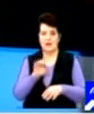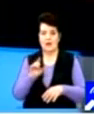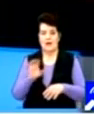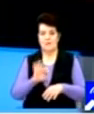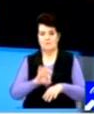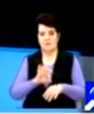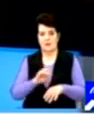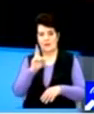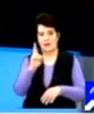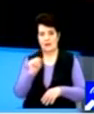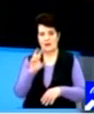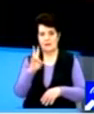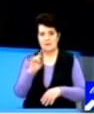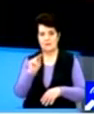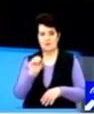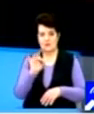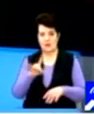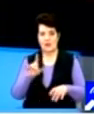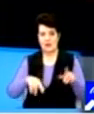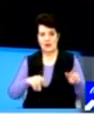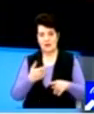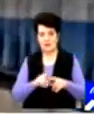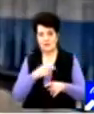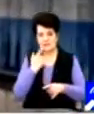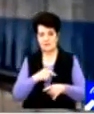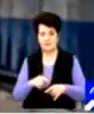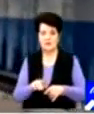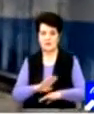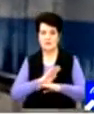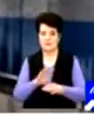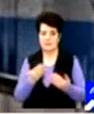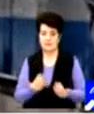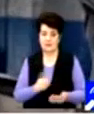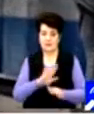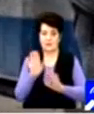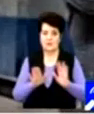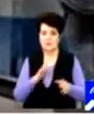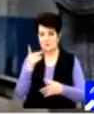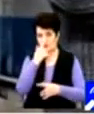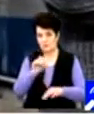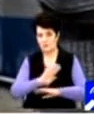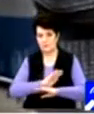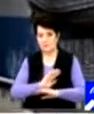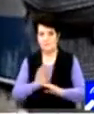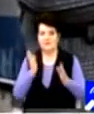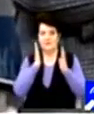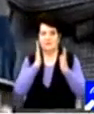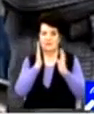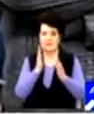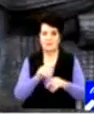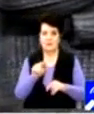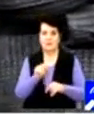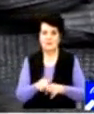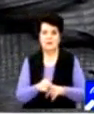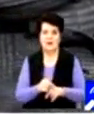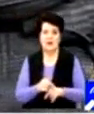de cancer. S-a stins din viață în această dimineață. Decesul regizorului a fost anunțat pe pagina de Facebook Viorel